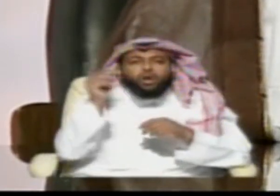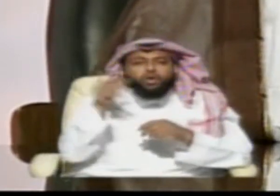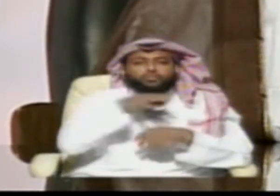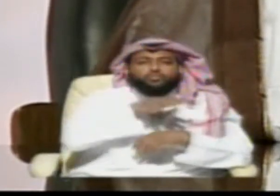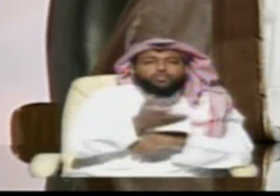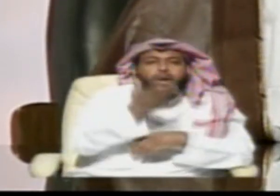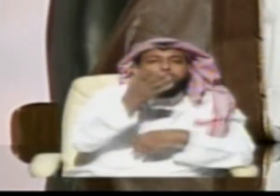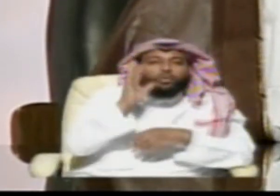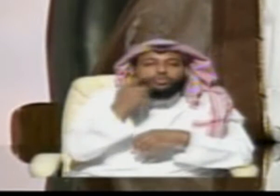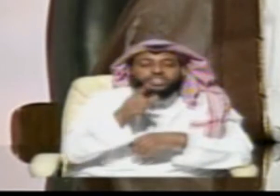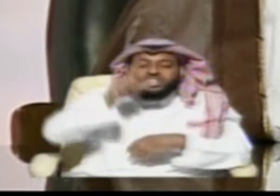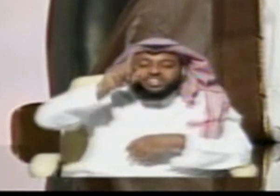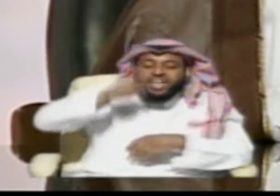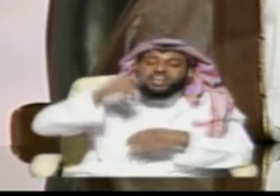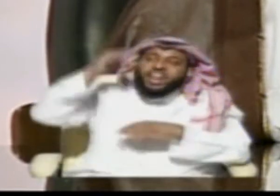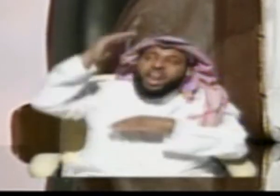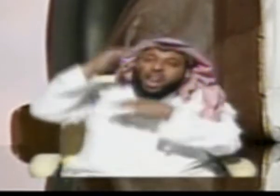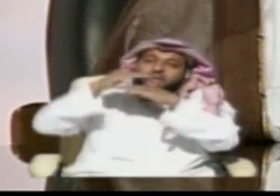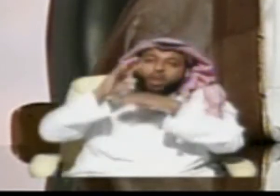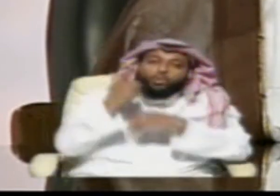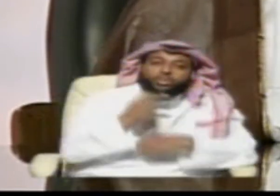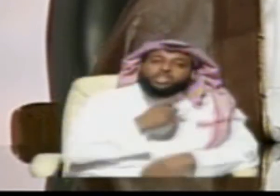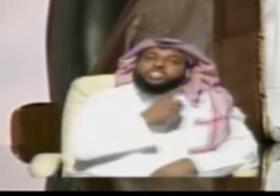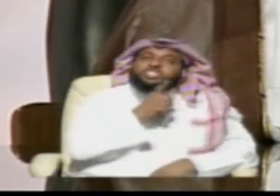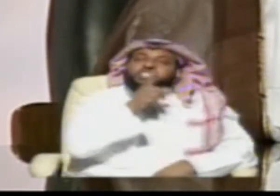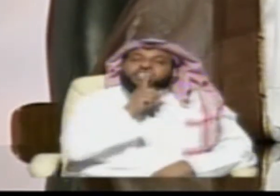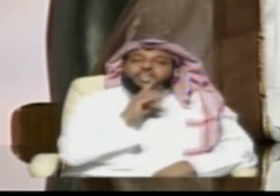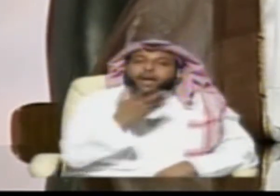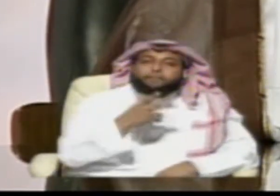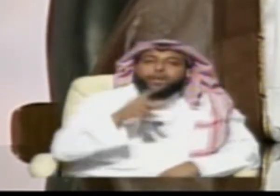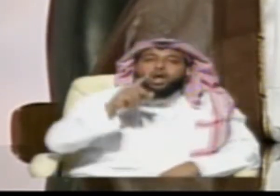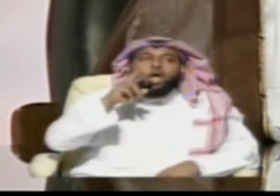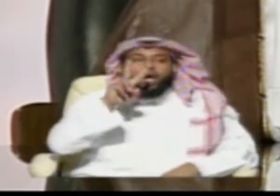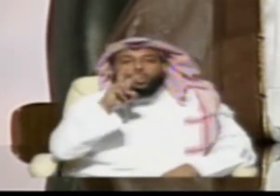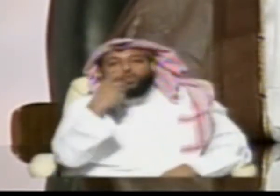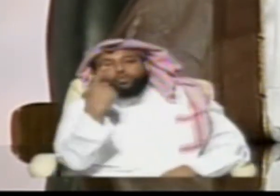العلامة التي أريها ورؤيا الأنبياء حق.